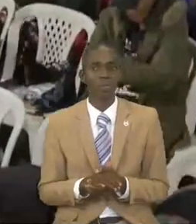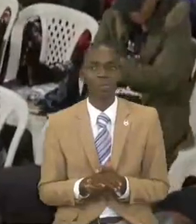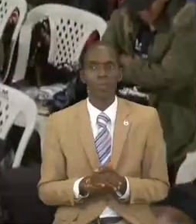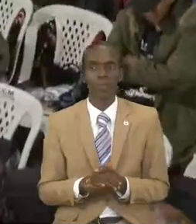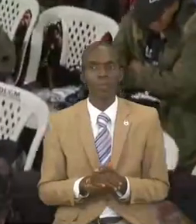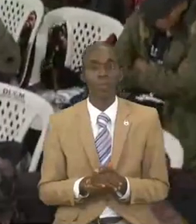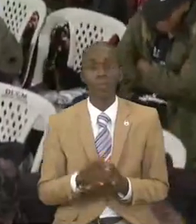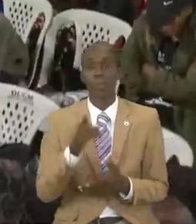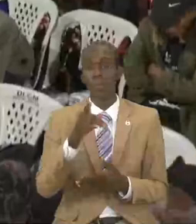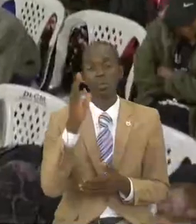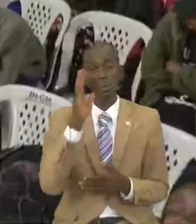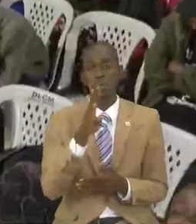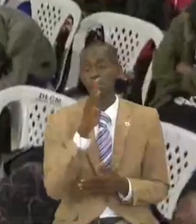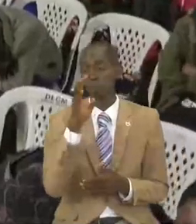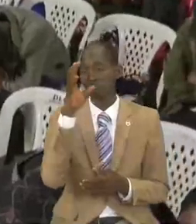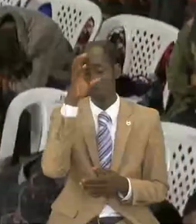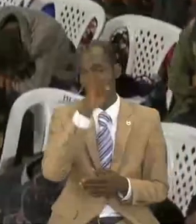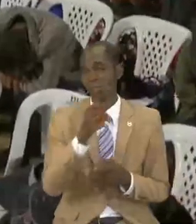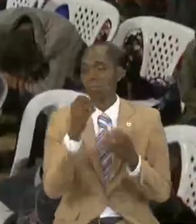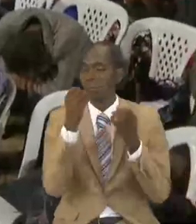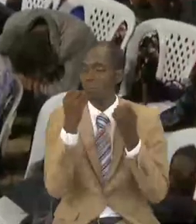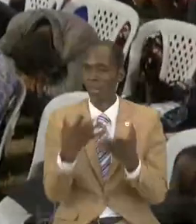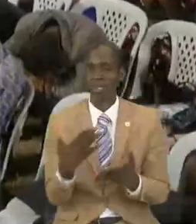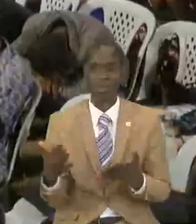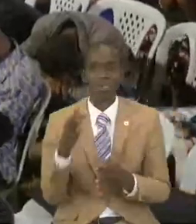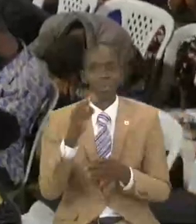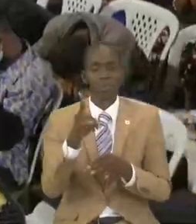Tu vas rater énormément si ton nom n'est pas écrit.